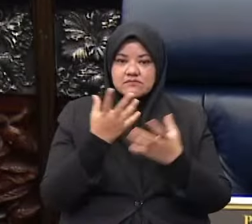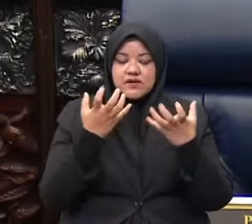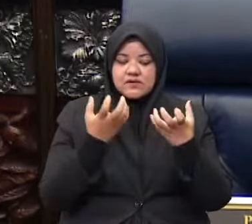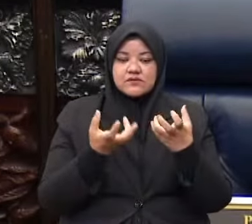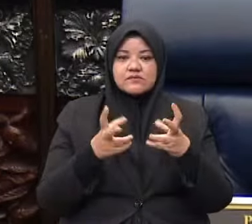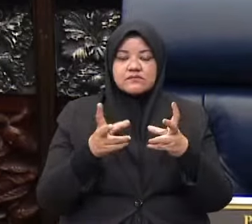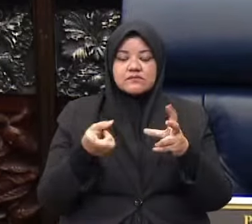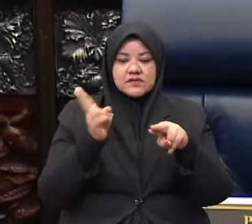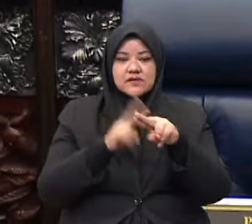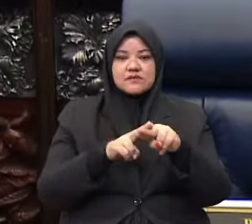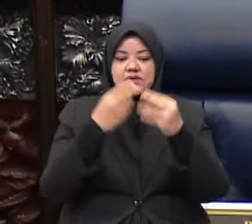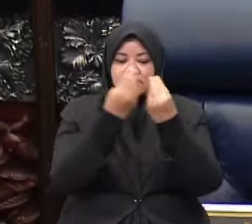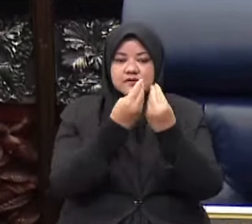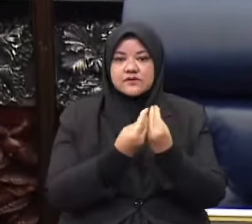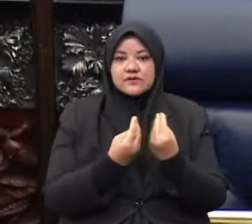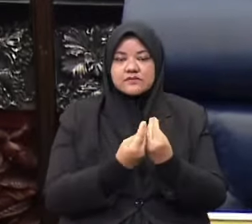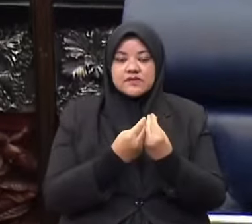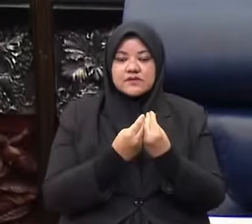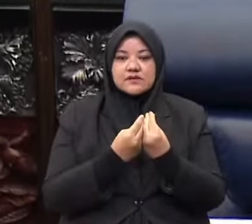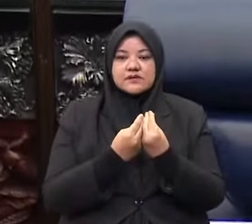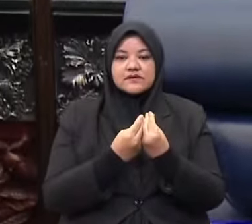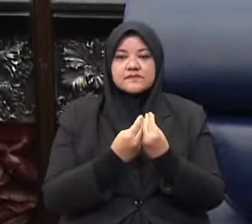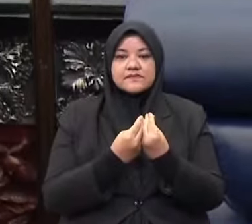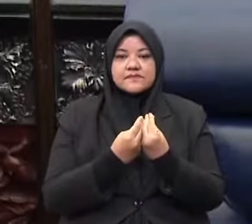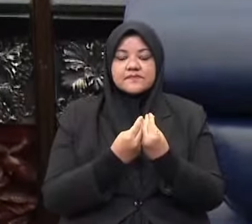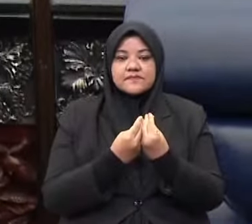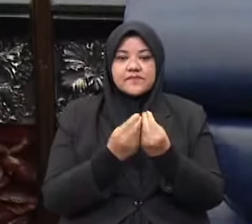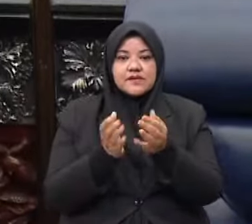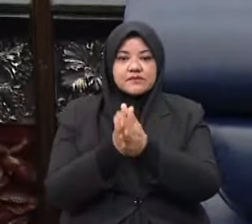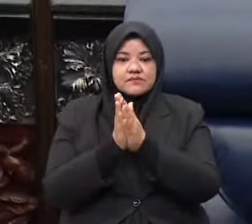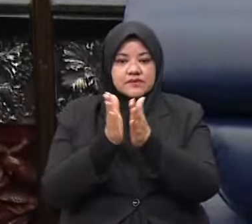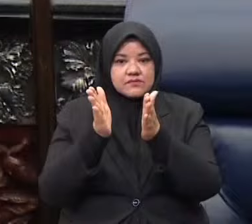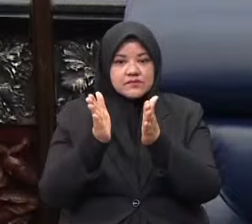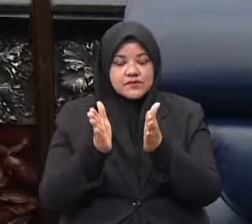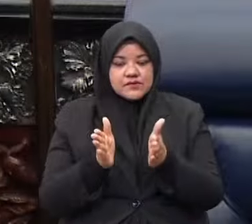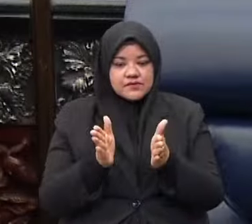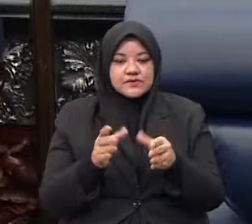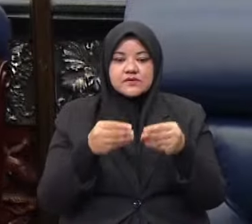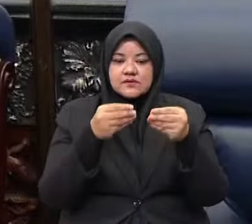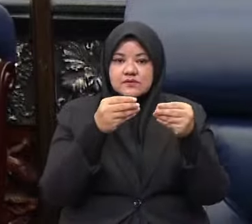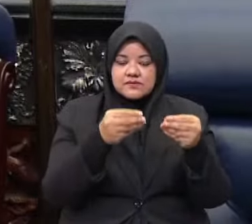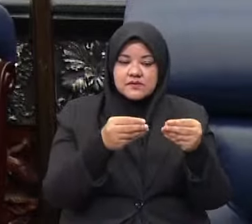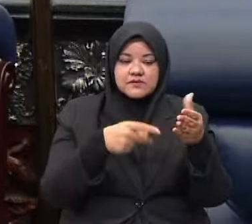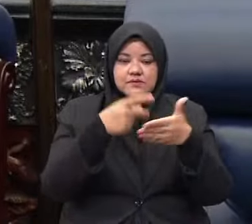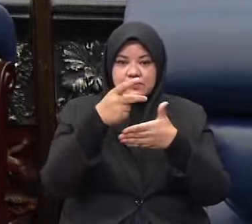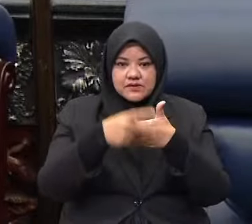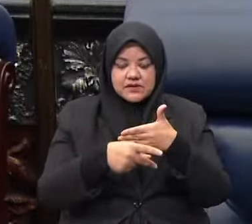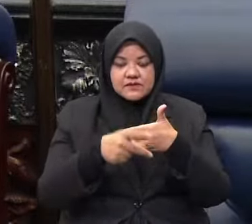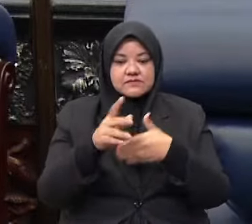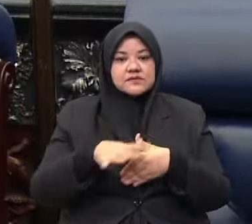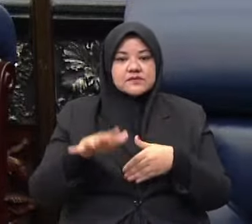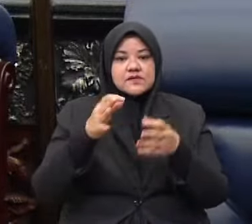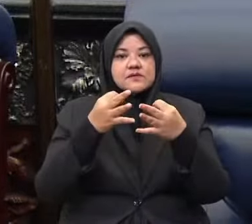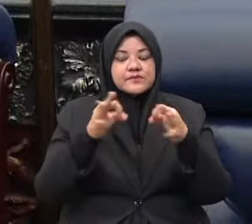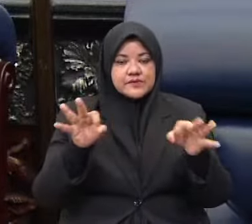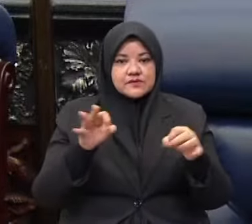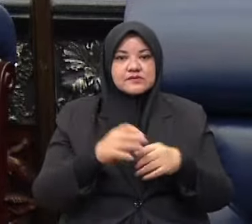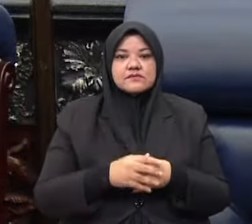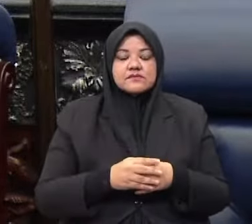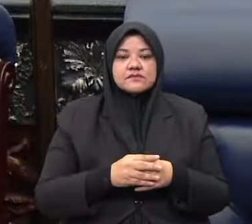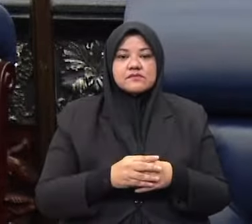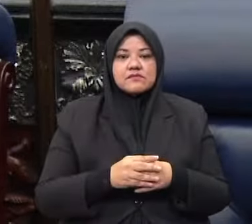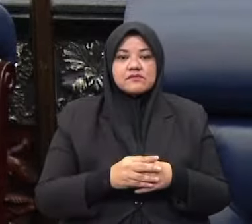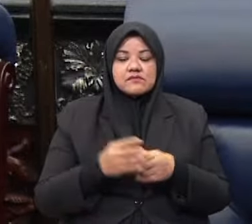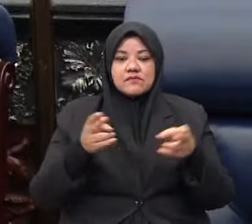untuk menambah bilangan penerima ataupun pemohon yang diberikan program ini secara percuma.